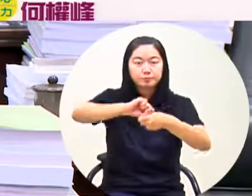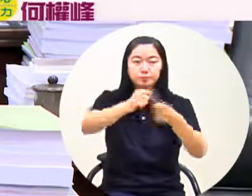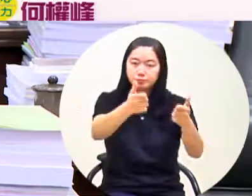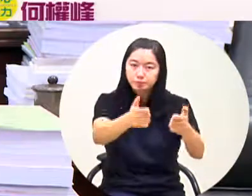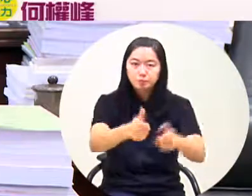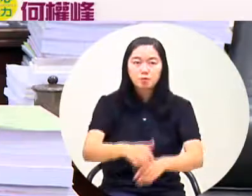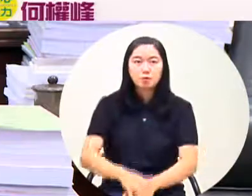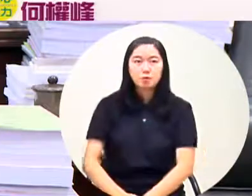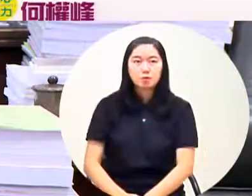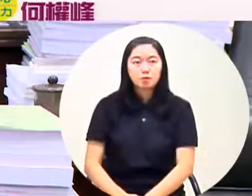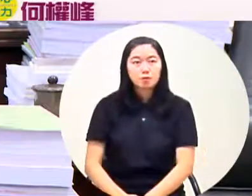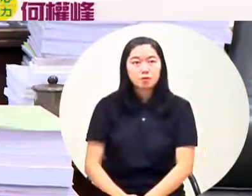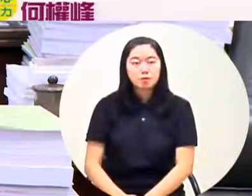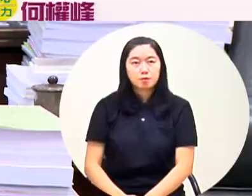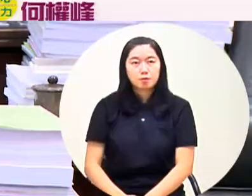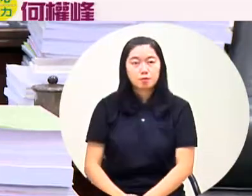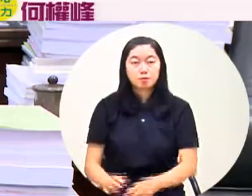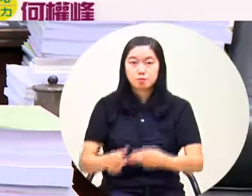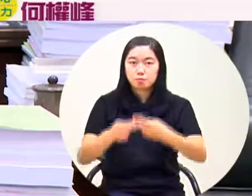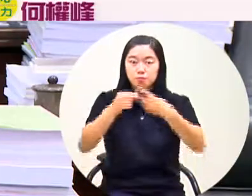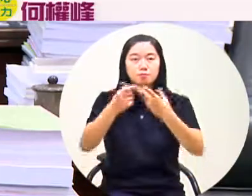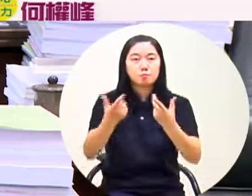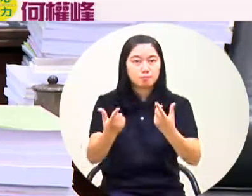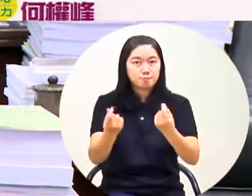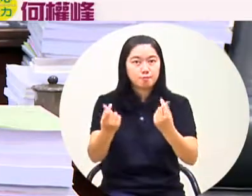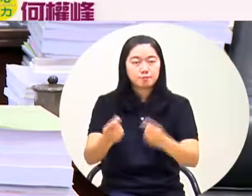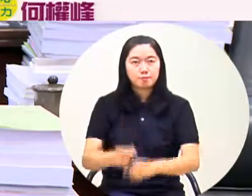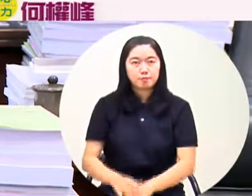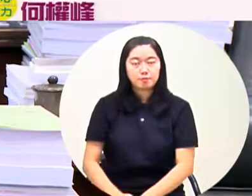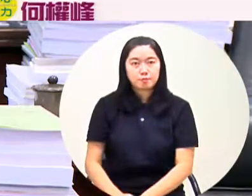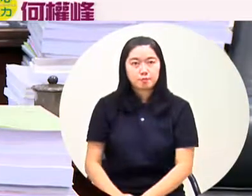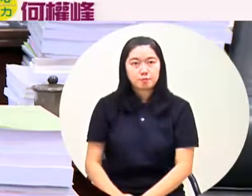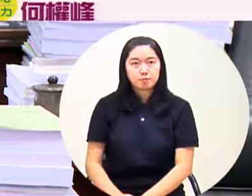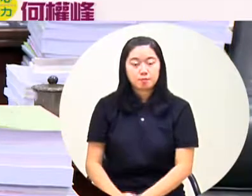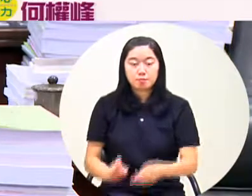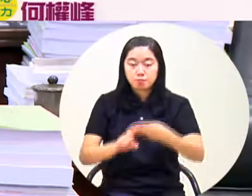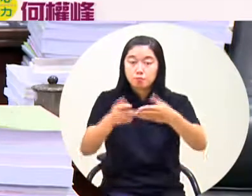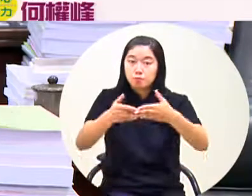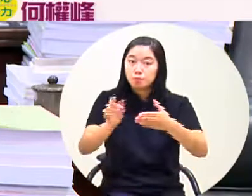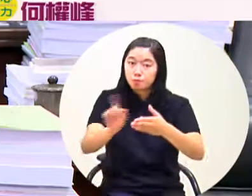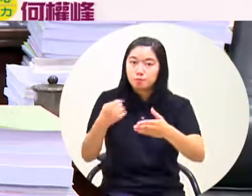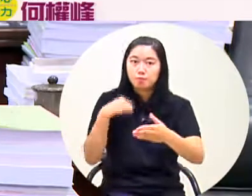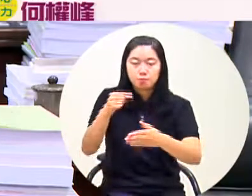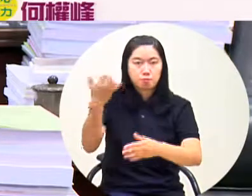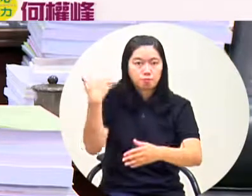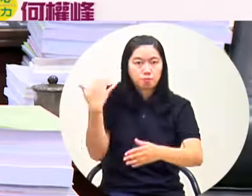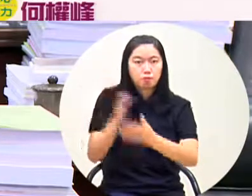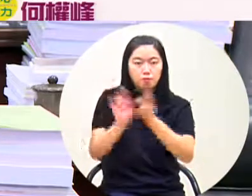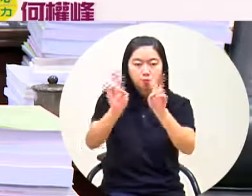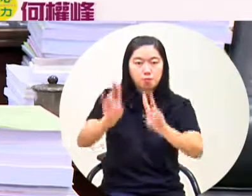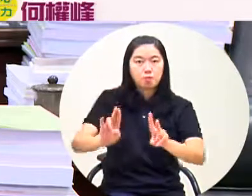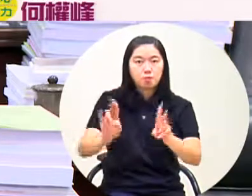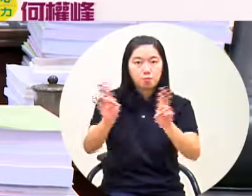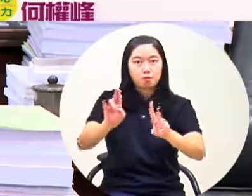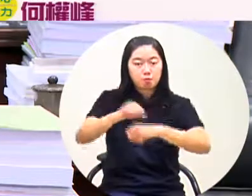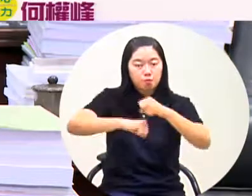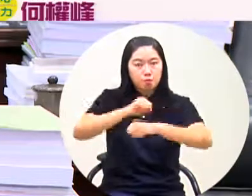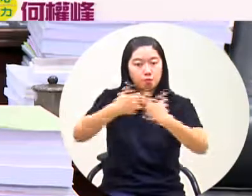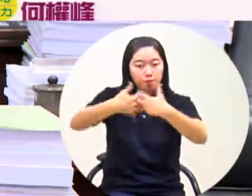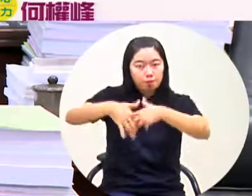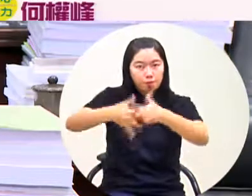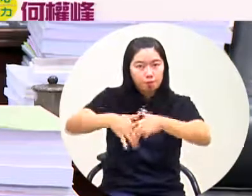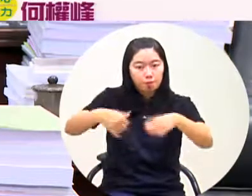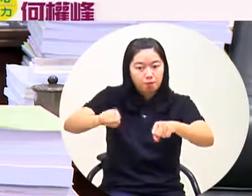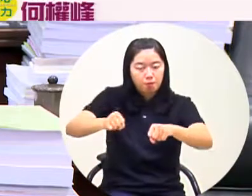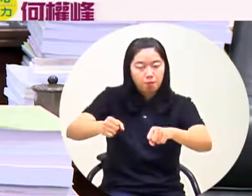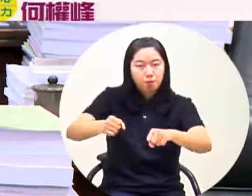换。我想第二个原因还是很主要的，就是说其实过去大家对于电动机车的信心不足，可是现